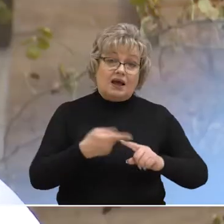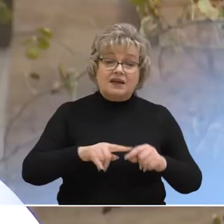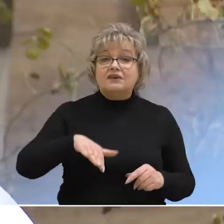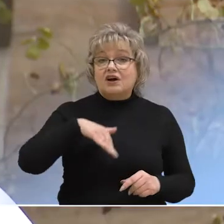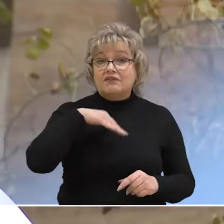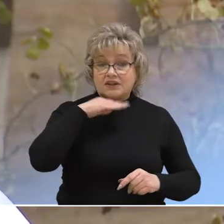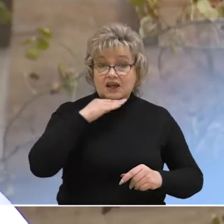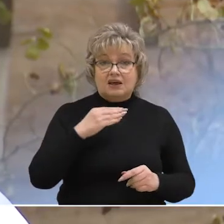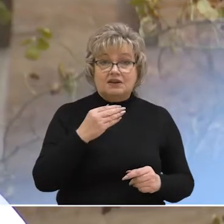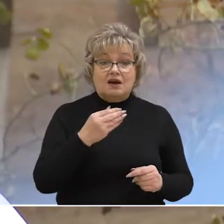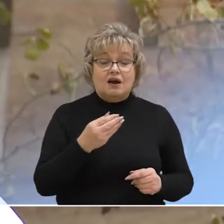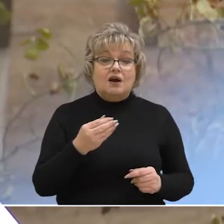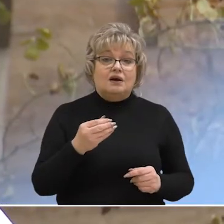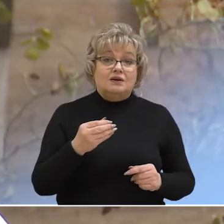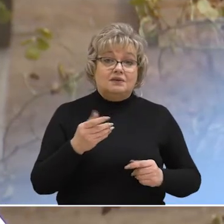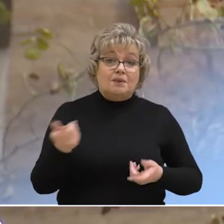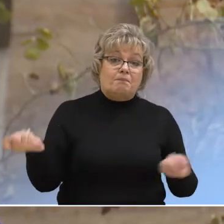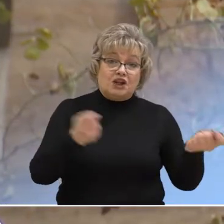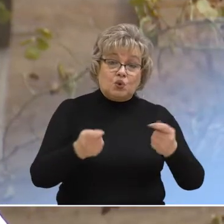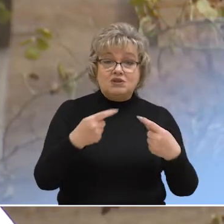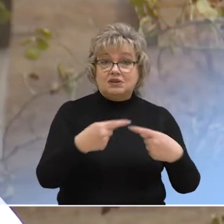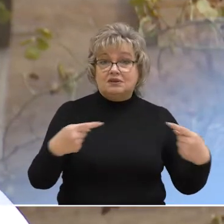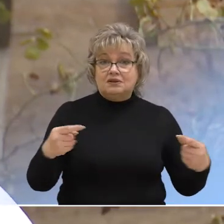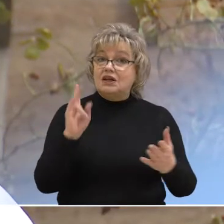хватает, пожертвования приходят регулярно.